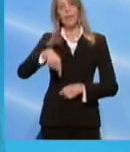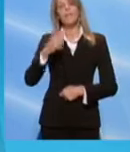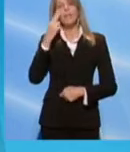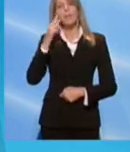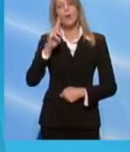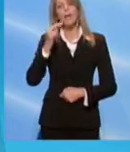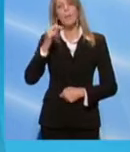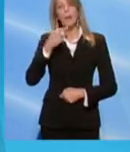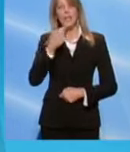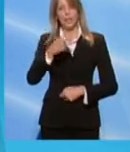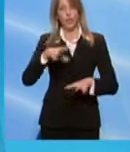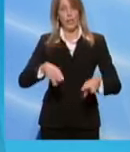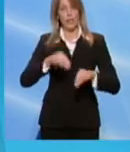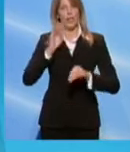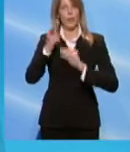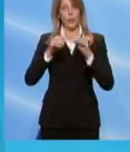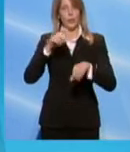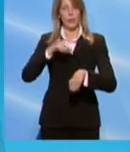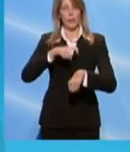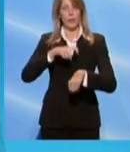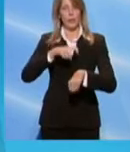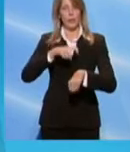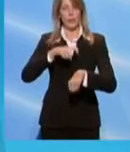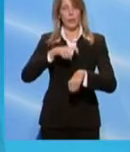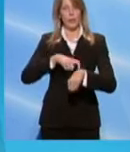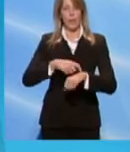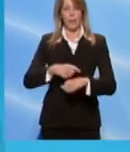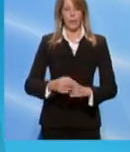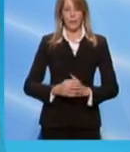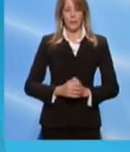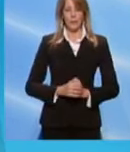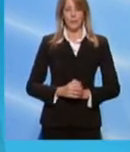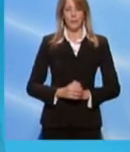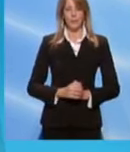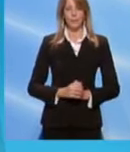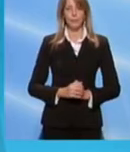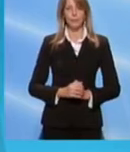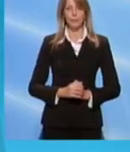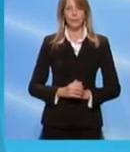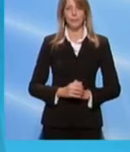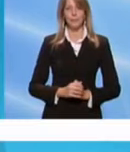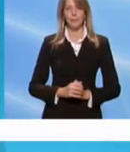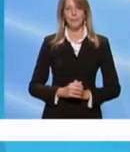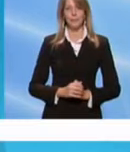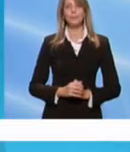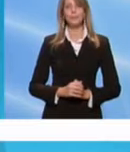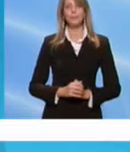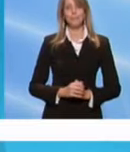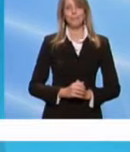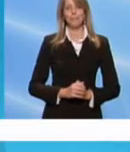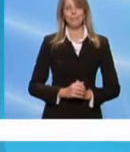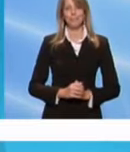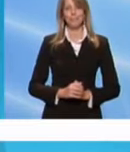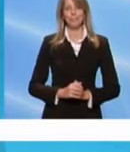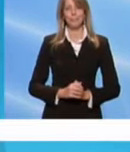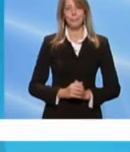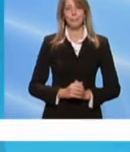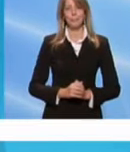della popolazione. Il deputato Marco Silvestroni ha facoltà di illustrare l'interrogazione di cui è